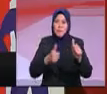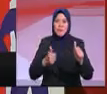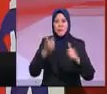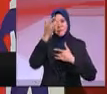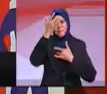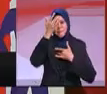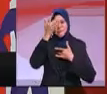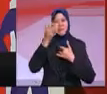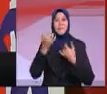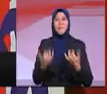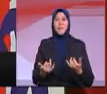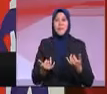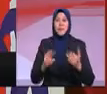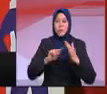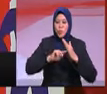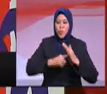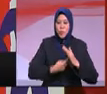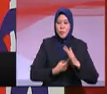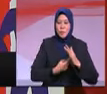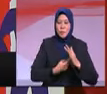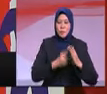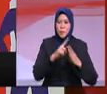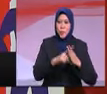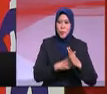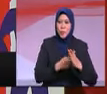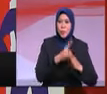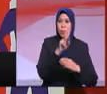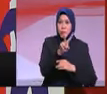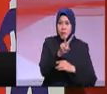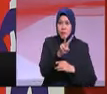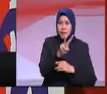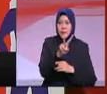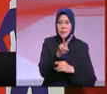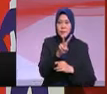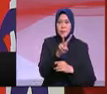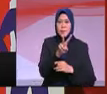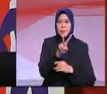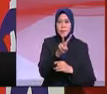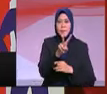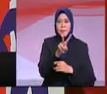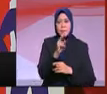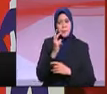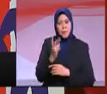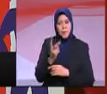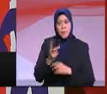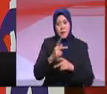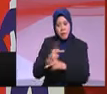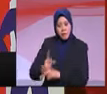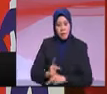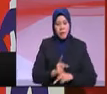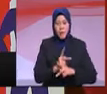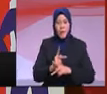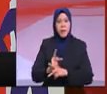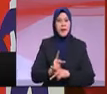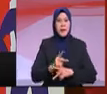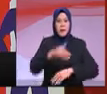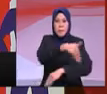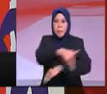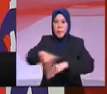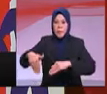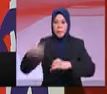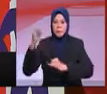Yang pertama kita laksanakan pada bulan Februari lagi, iaitu kita lihat kepada kawalan sepadan, iaitu